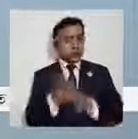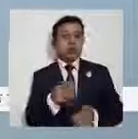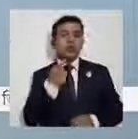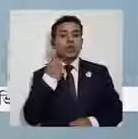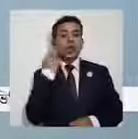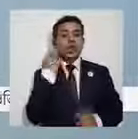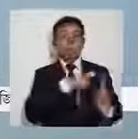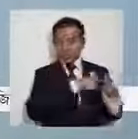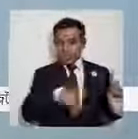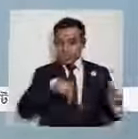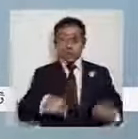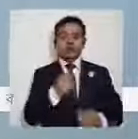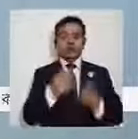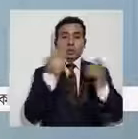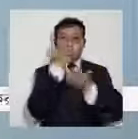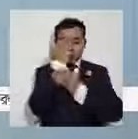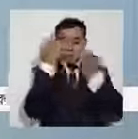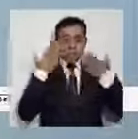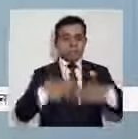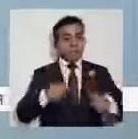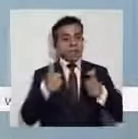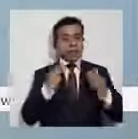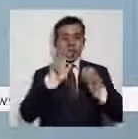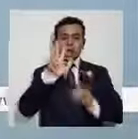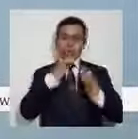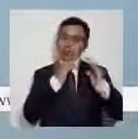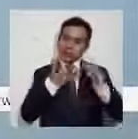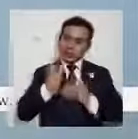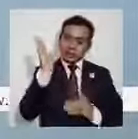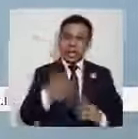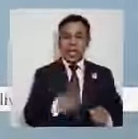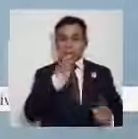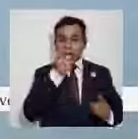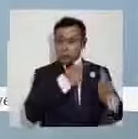হয়ে নিজ নিজ বাড়িতে চলে গেছেন।